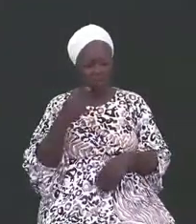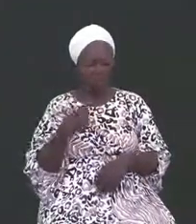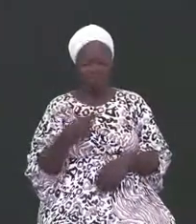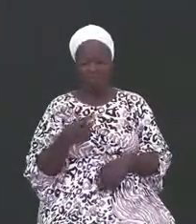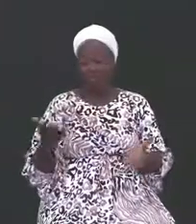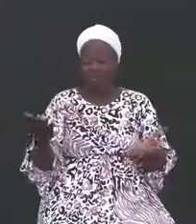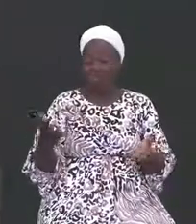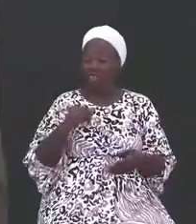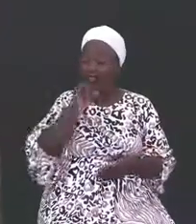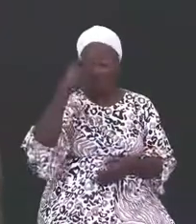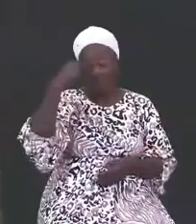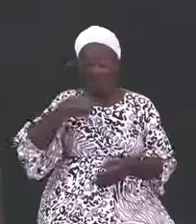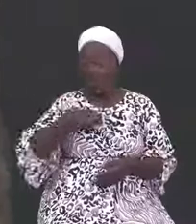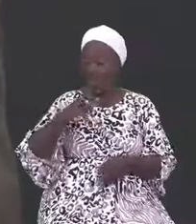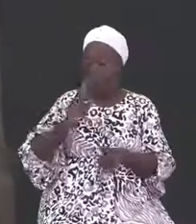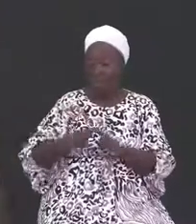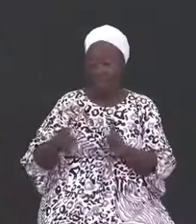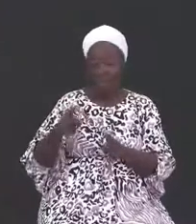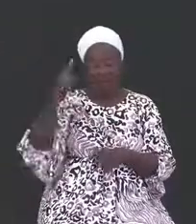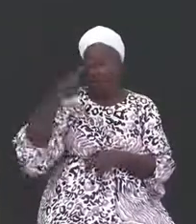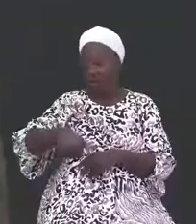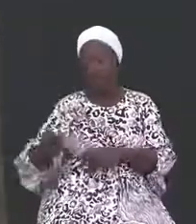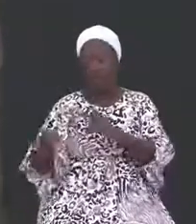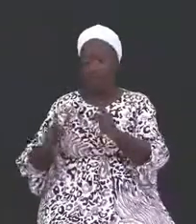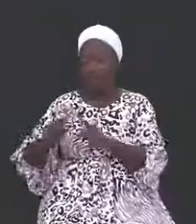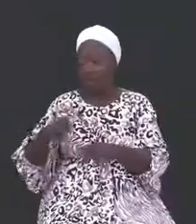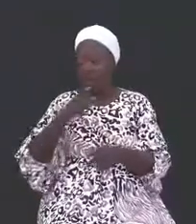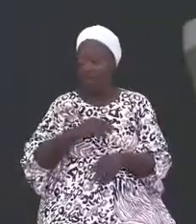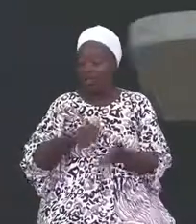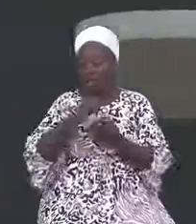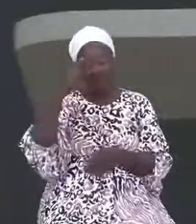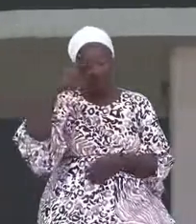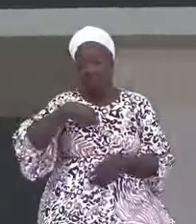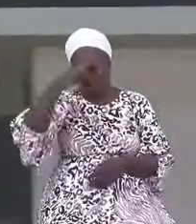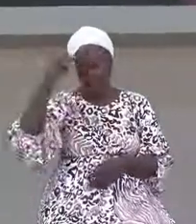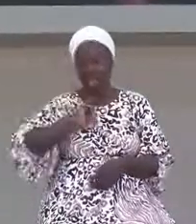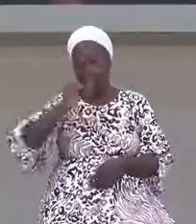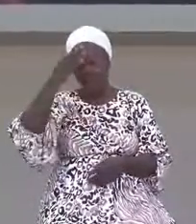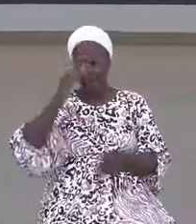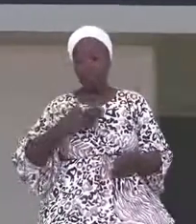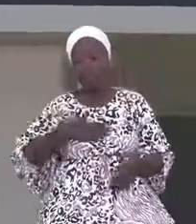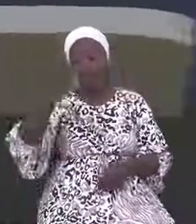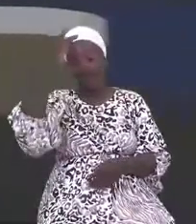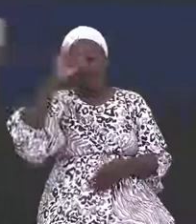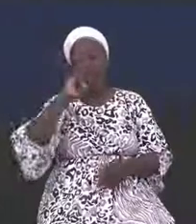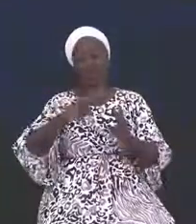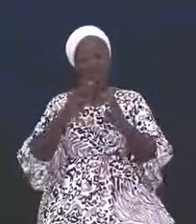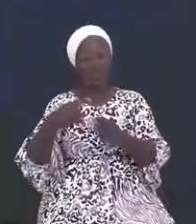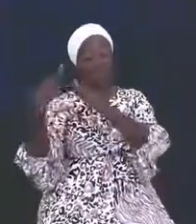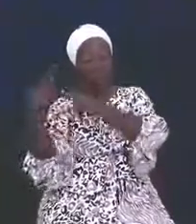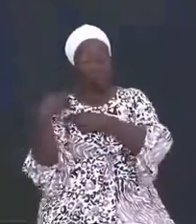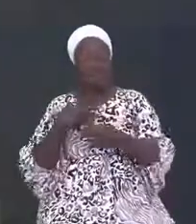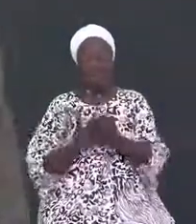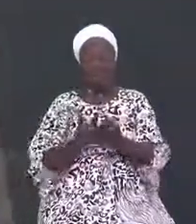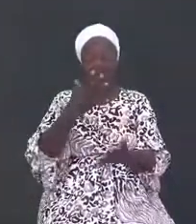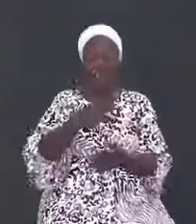aux autres. Ça, ce n'est pas à moi. Parce que moi, je connais mon père. Il est responsable, il est riche, il